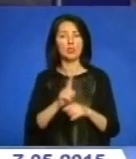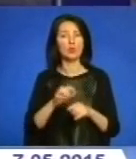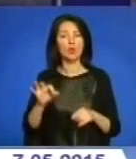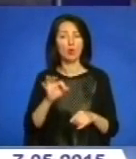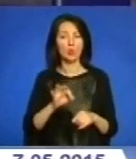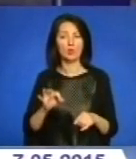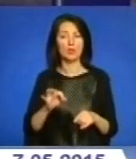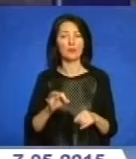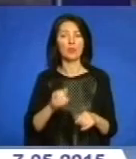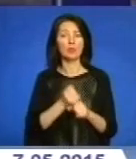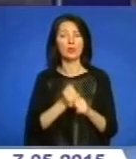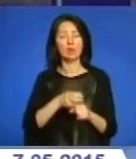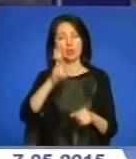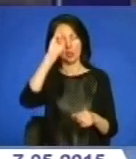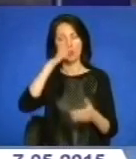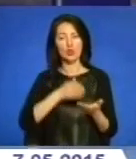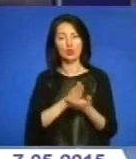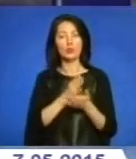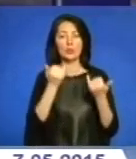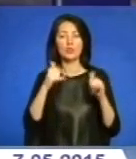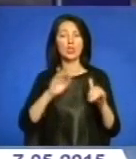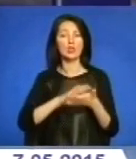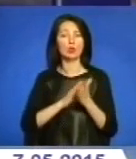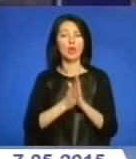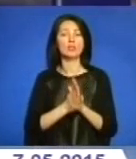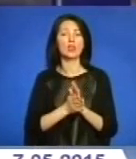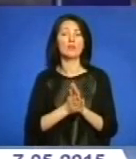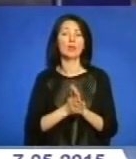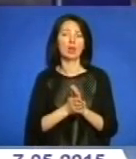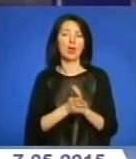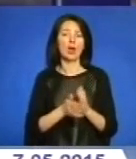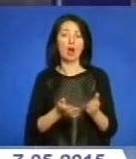області. Працівники Державної служби з надзвичайних ситуацій відкачали воду з